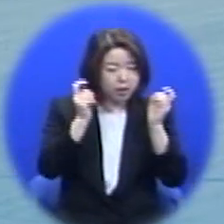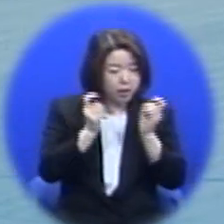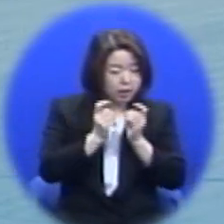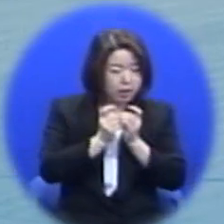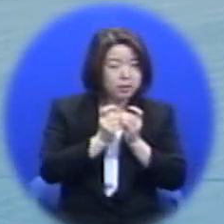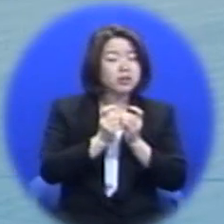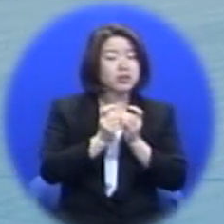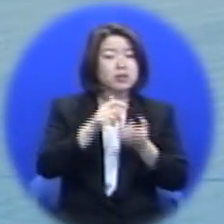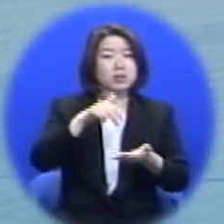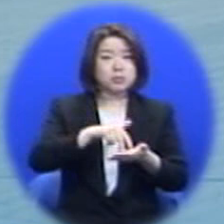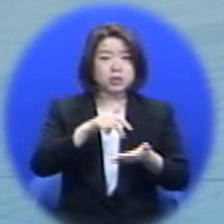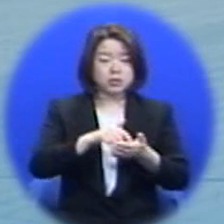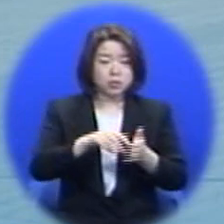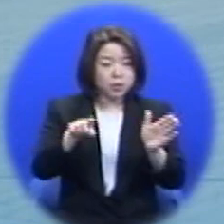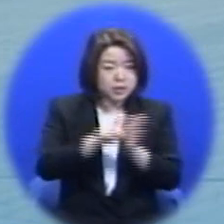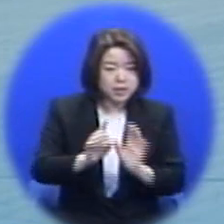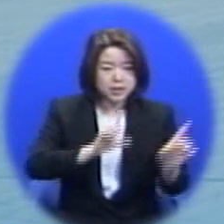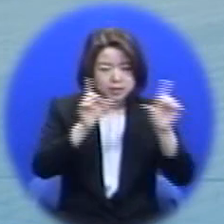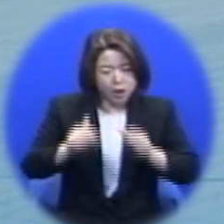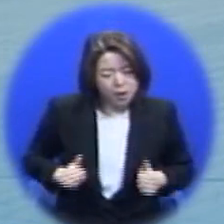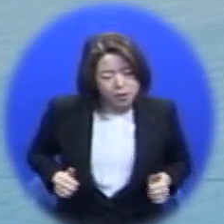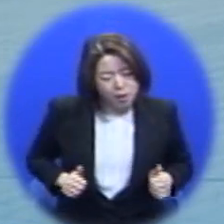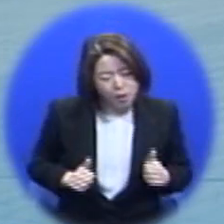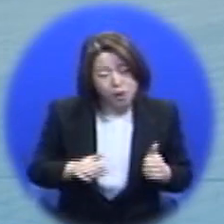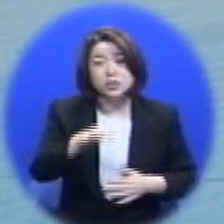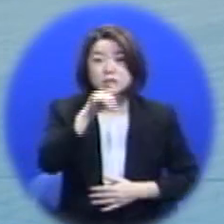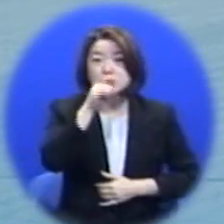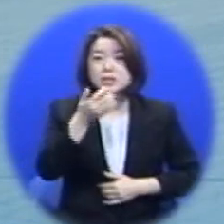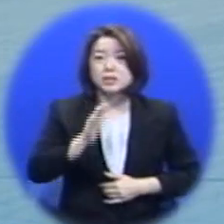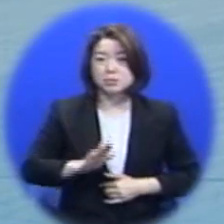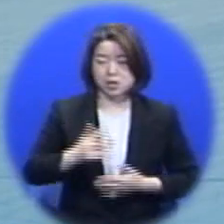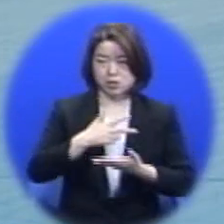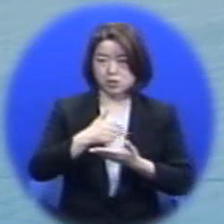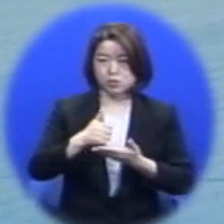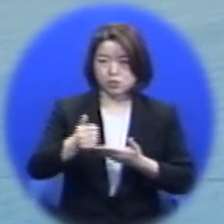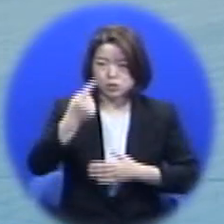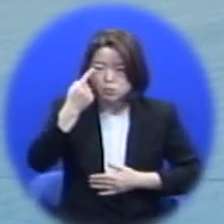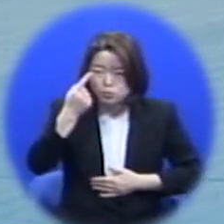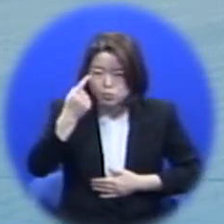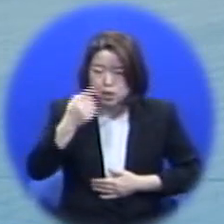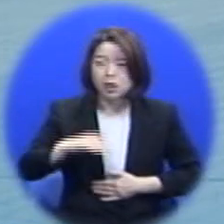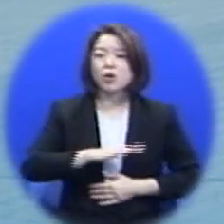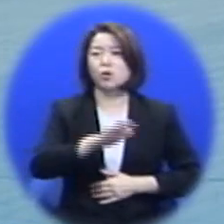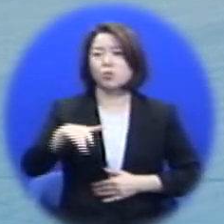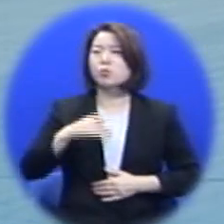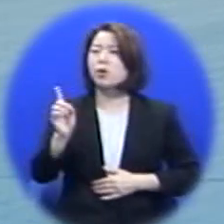한다고 하지만 주님 보시는 눈에 우리는 어떻게 보일까요?